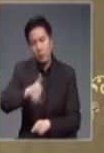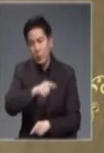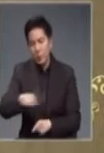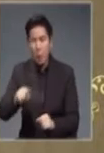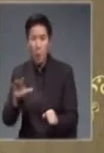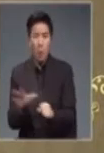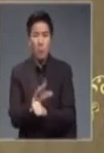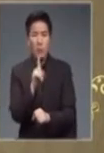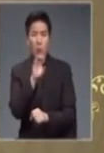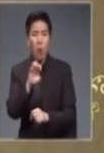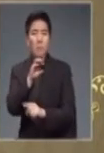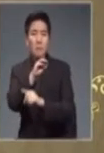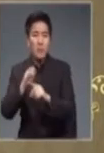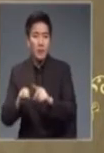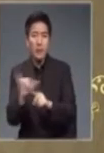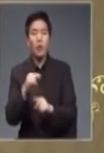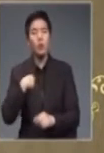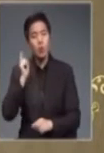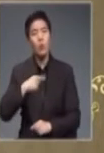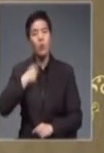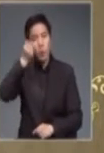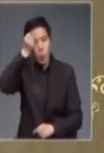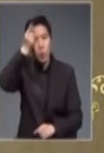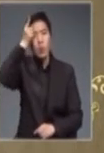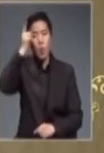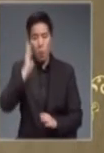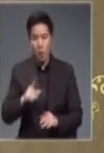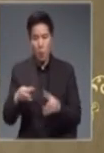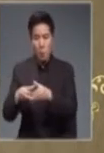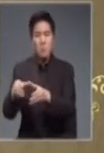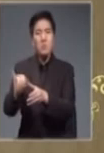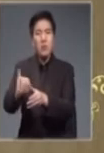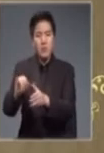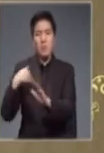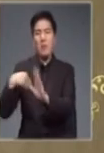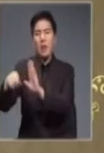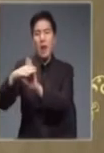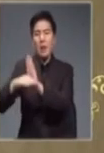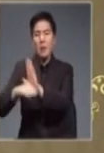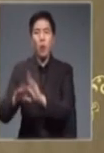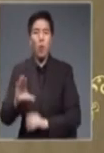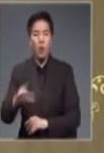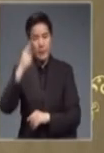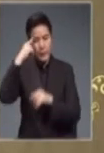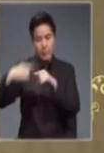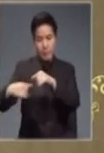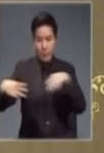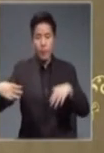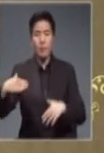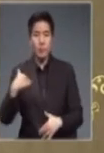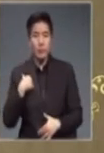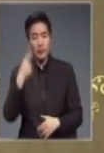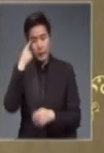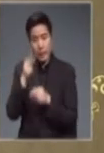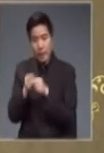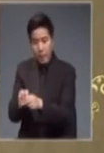การนำองค์ความรู้โดยเฉพาะองค์ความรู้ของมหาวิทยาลัยราชภัฏและสถาบันอุดมศึกษาที่มีศักยภาพในพื้นที่ที่สามารถเข้าถึงวิ